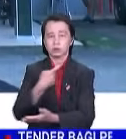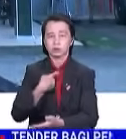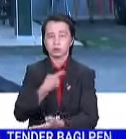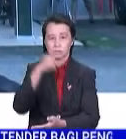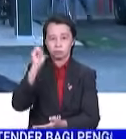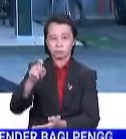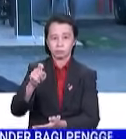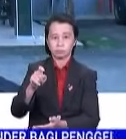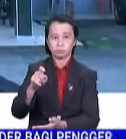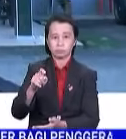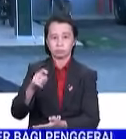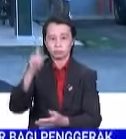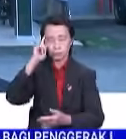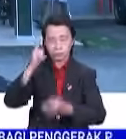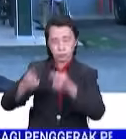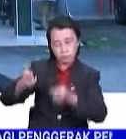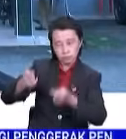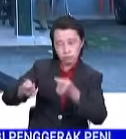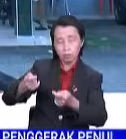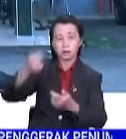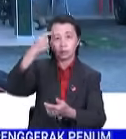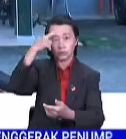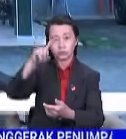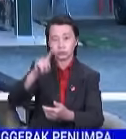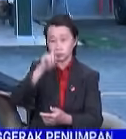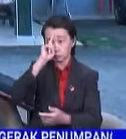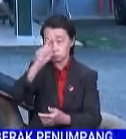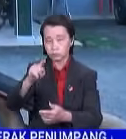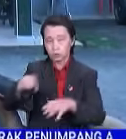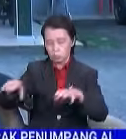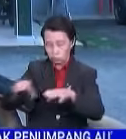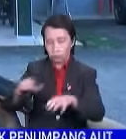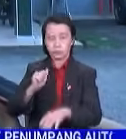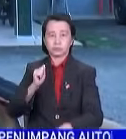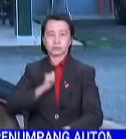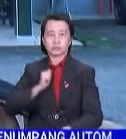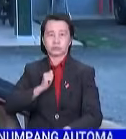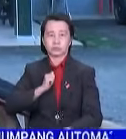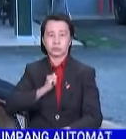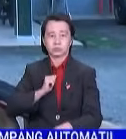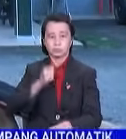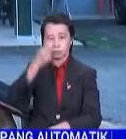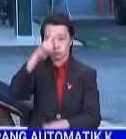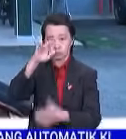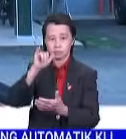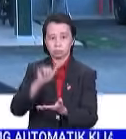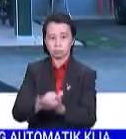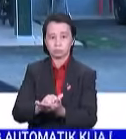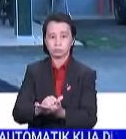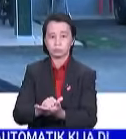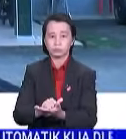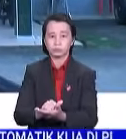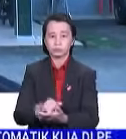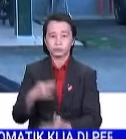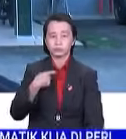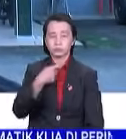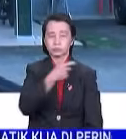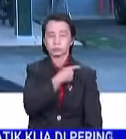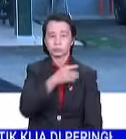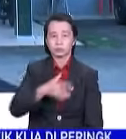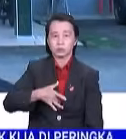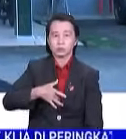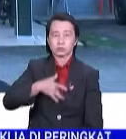juga timbang eh untuk menghasilkannya sendiri ya Jadi untuk itu Eh kita